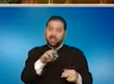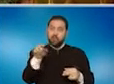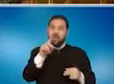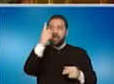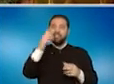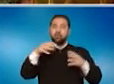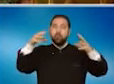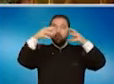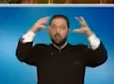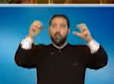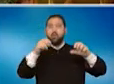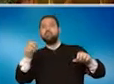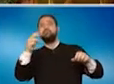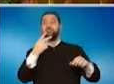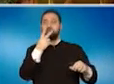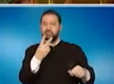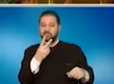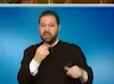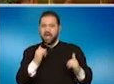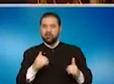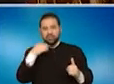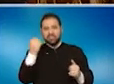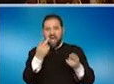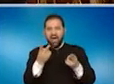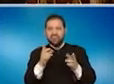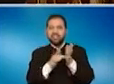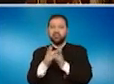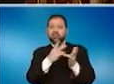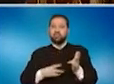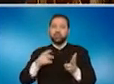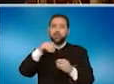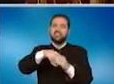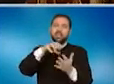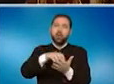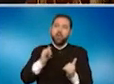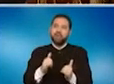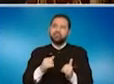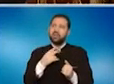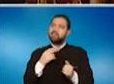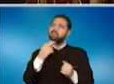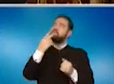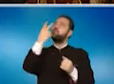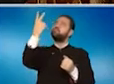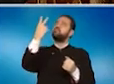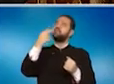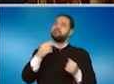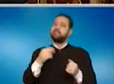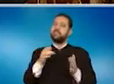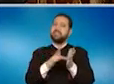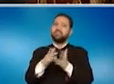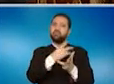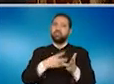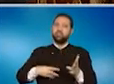S-a urcat într-un dus să nu-l vadă. Se vine Hristos și o oprește. Și aici este partea cea mai frumoasă. Hristos jos